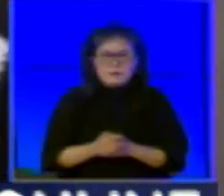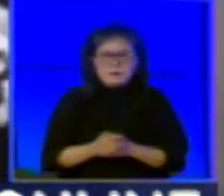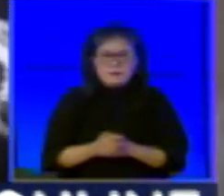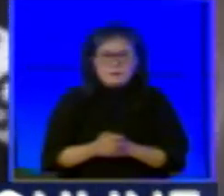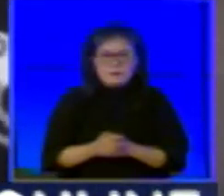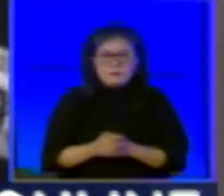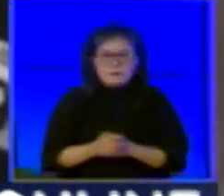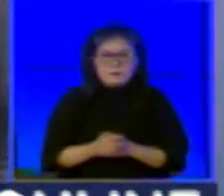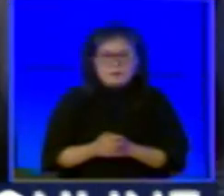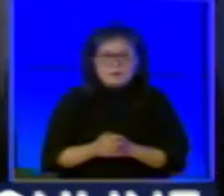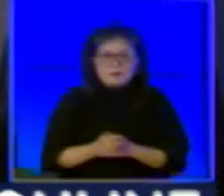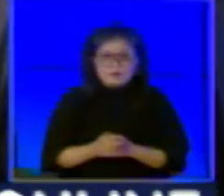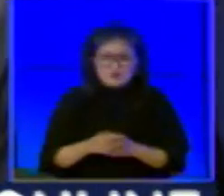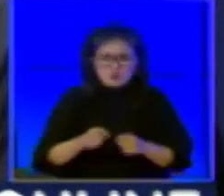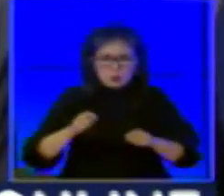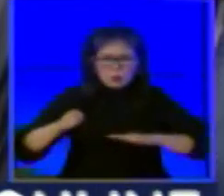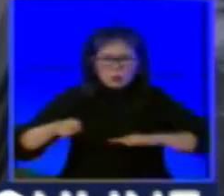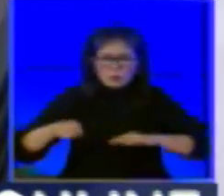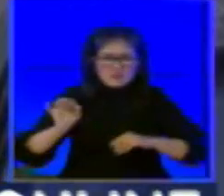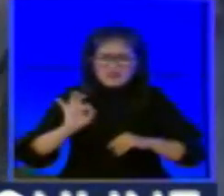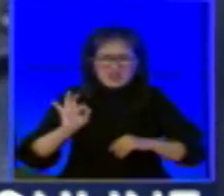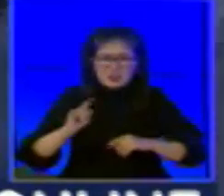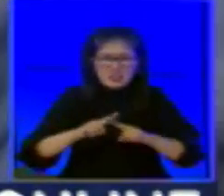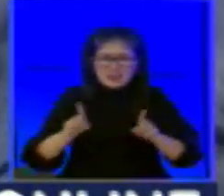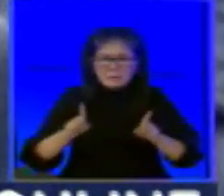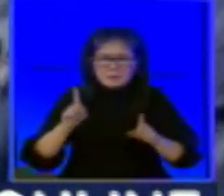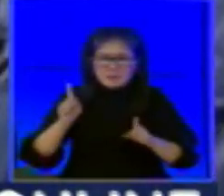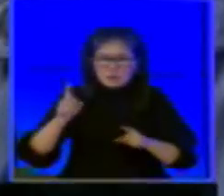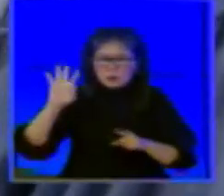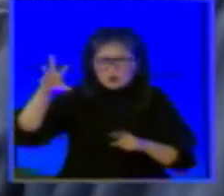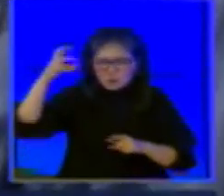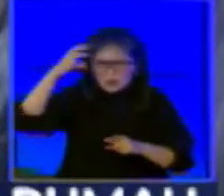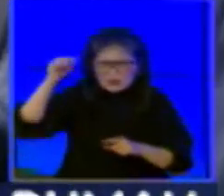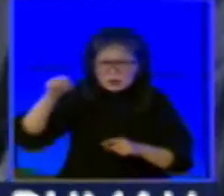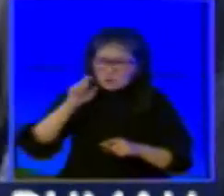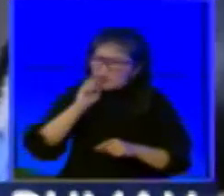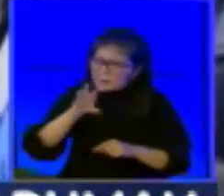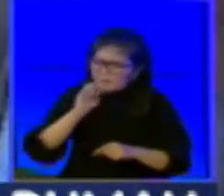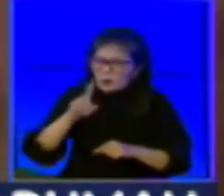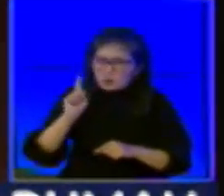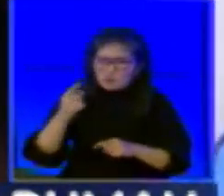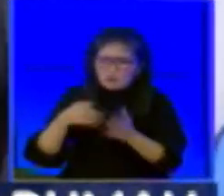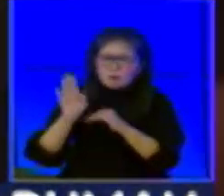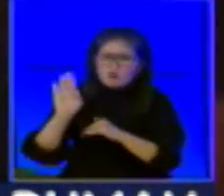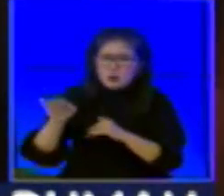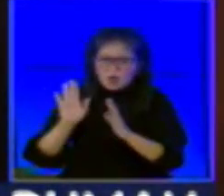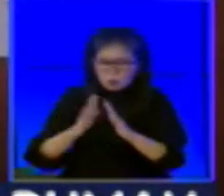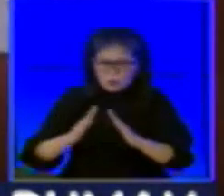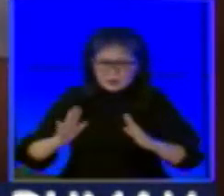Meski tak memberikan sanksi apapun, namun petugas langsung menghimbau mereka agar kembali ke rumah masing-masing.